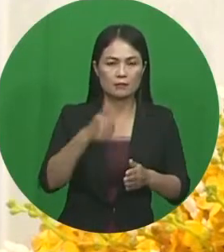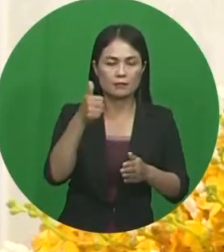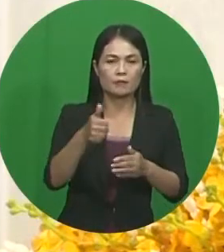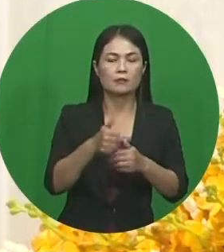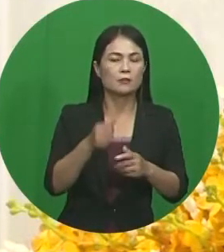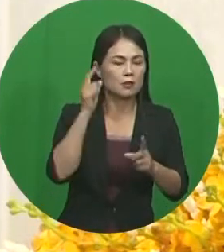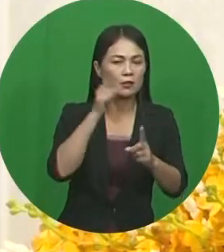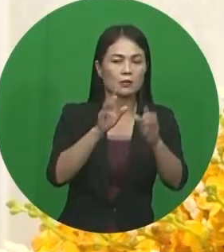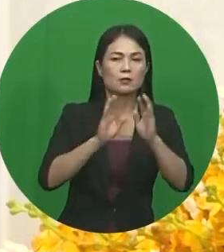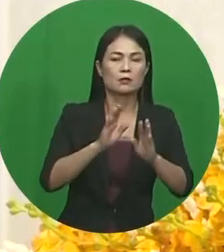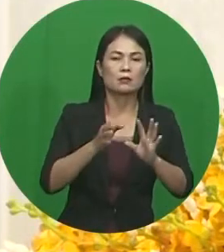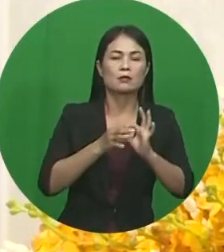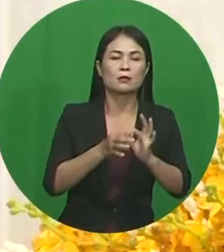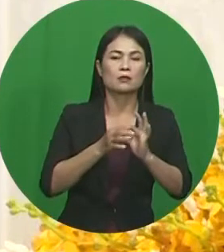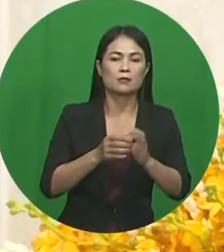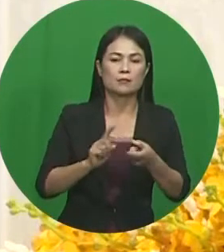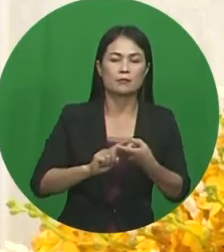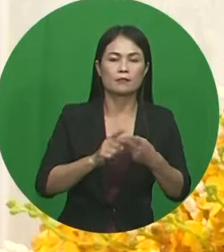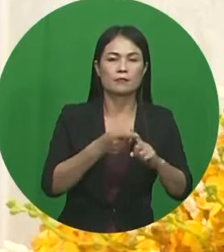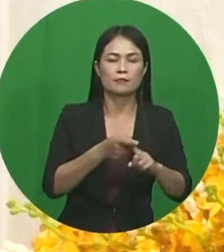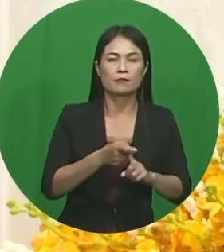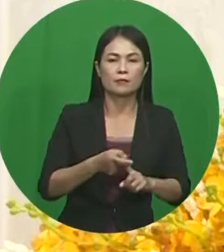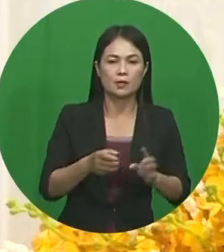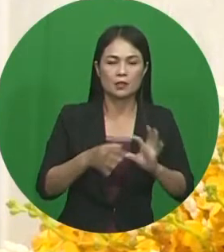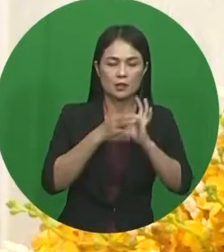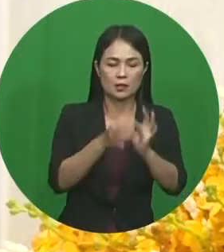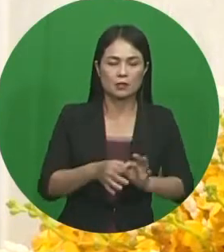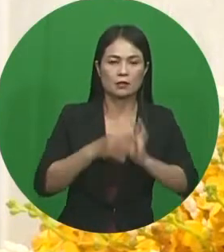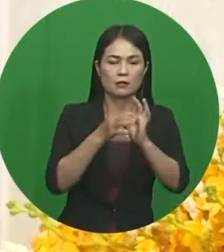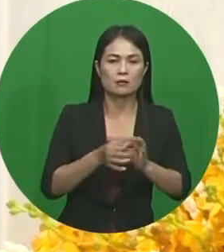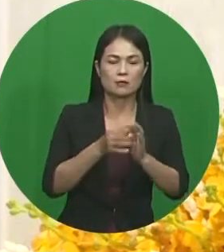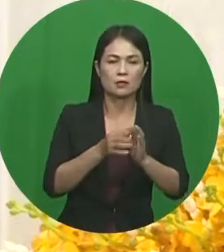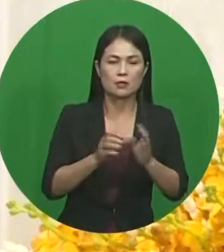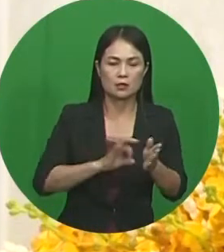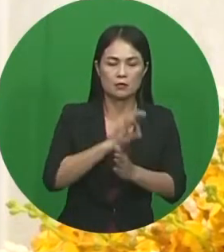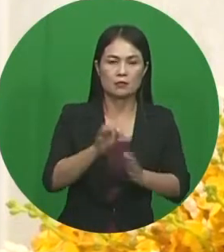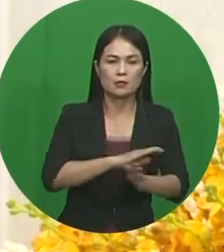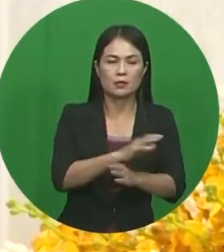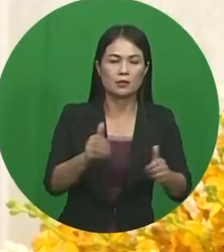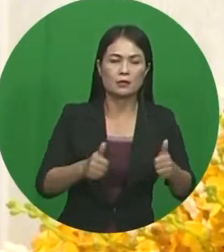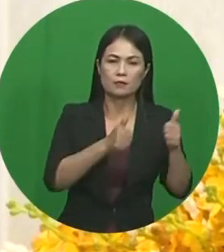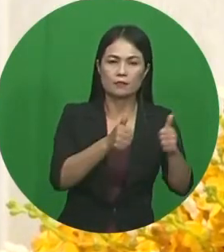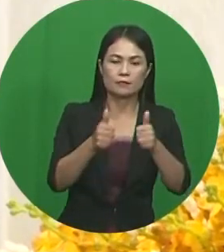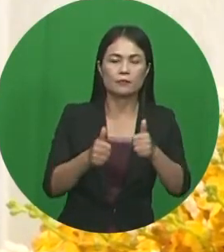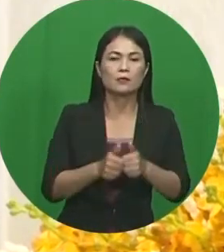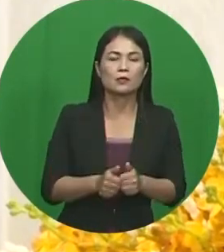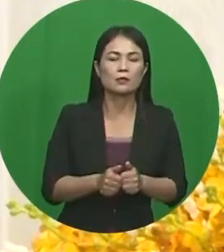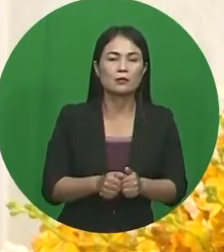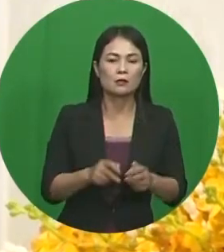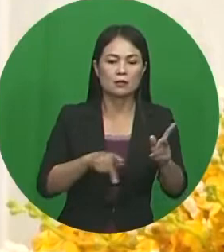ដើម្បីជំរុញឲ្យទំនាក់ទំនងមិត្តភាពនិងកិច្ចសហប្រតិបត្តិការលើគ្រប់វិស័យដ៏ល្អវិសេសវិសាលរ